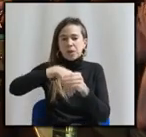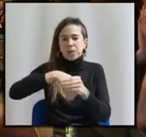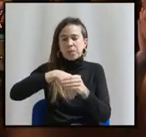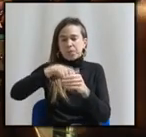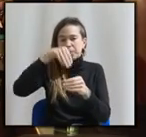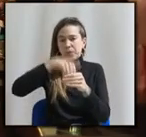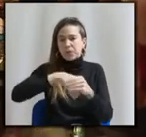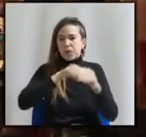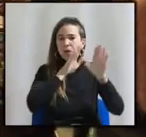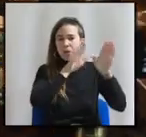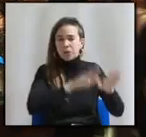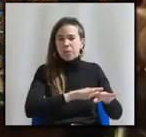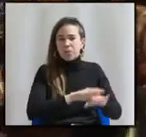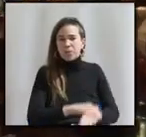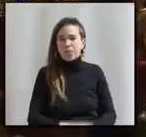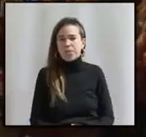a favor de la proposta?